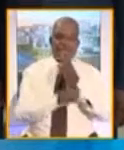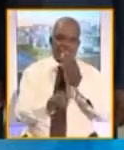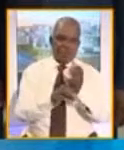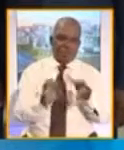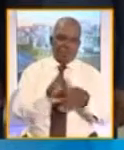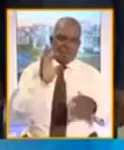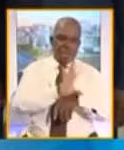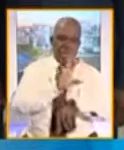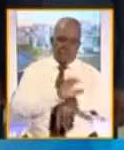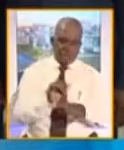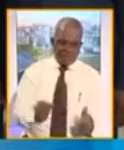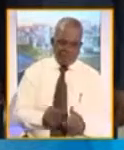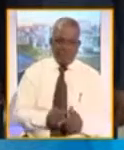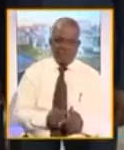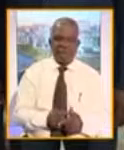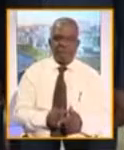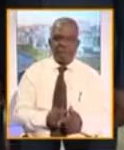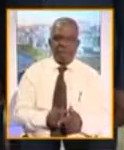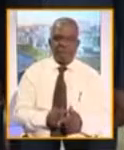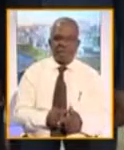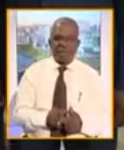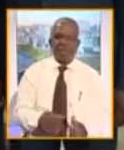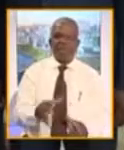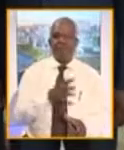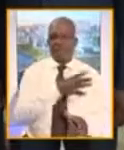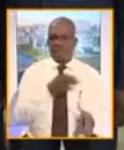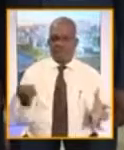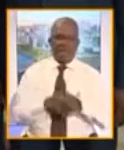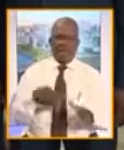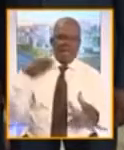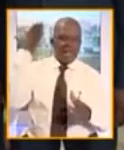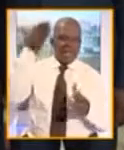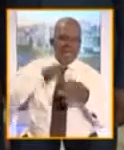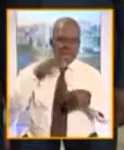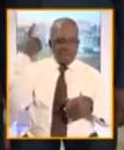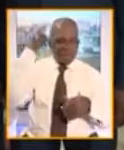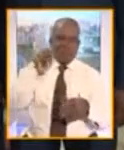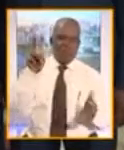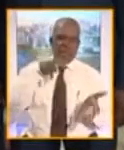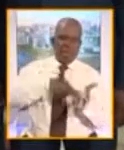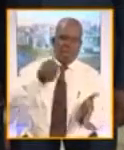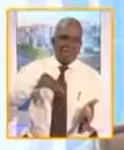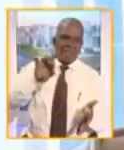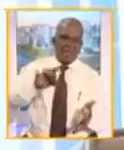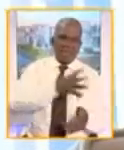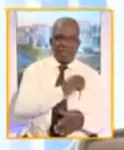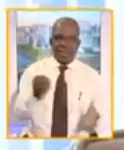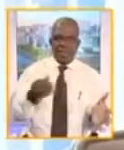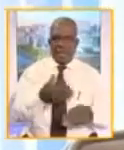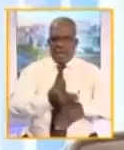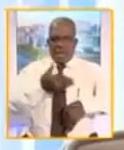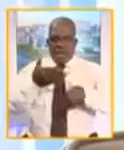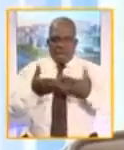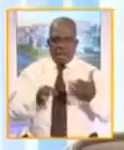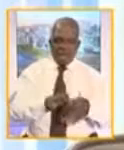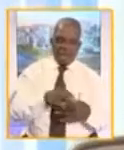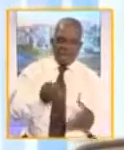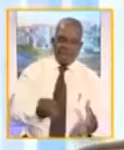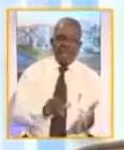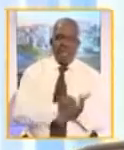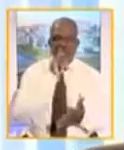en 2017 et les perspectives pour 2018 et le moyen terme demeurent